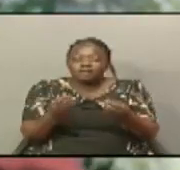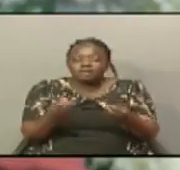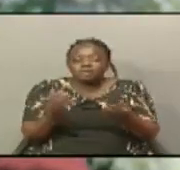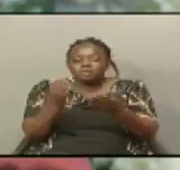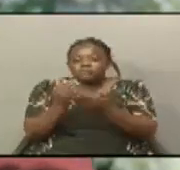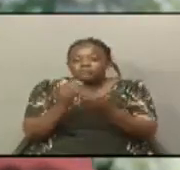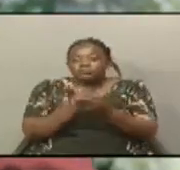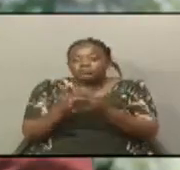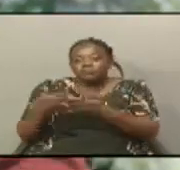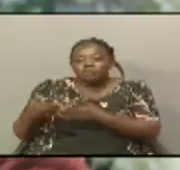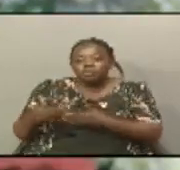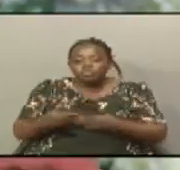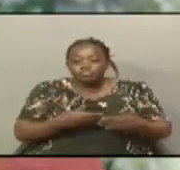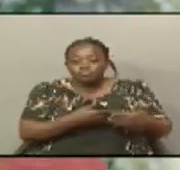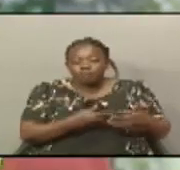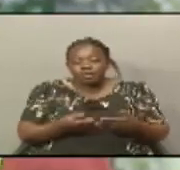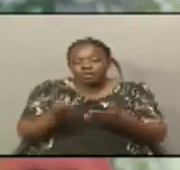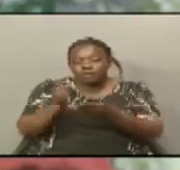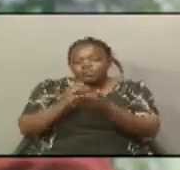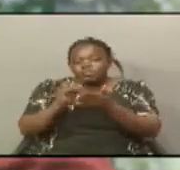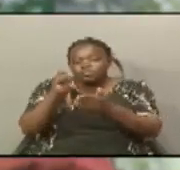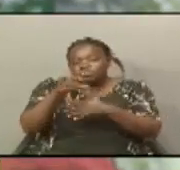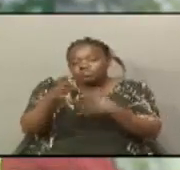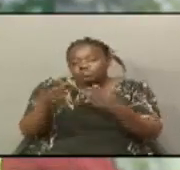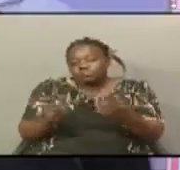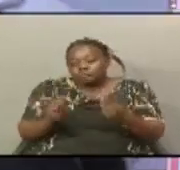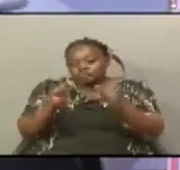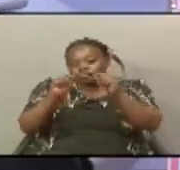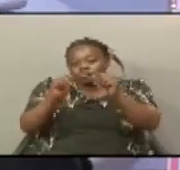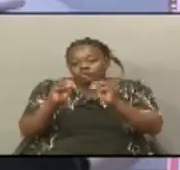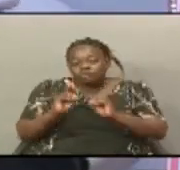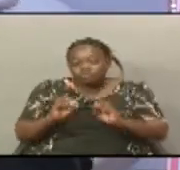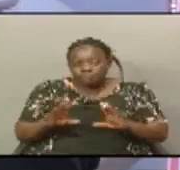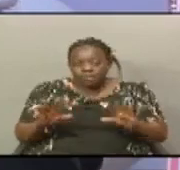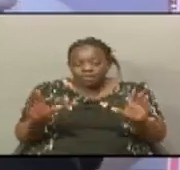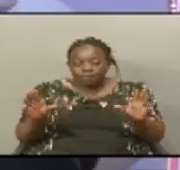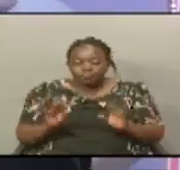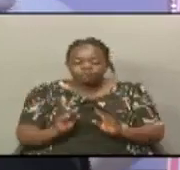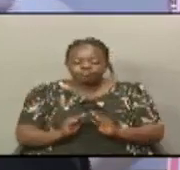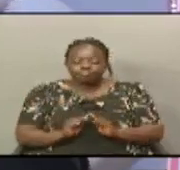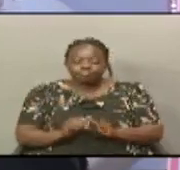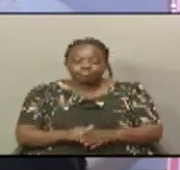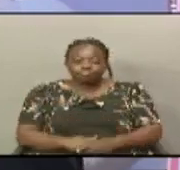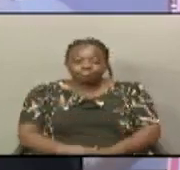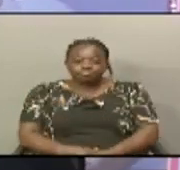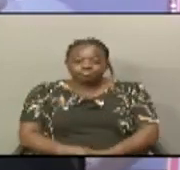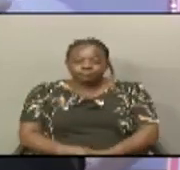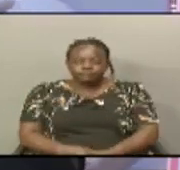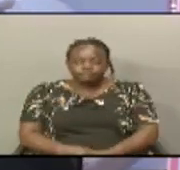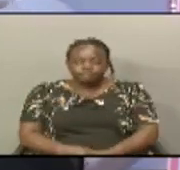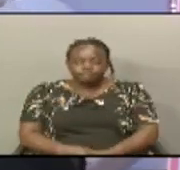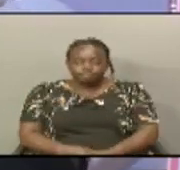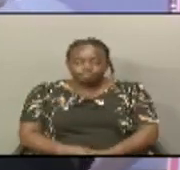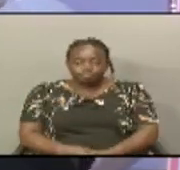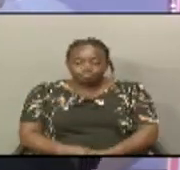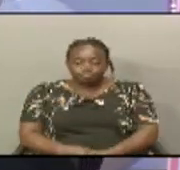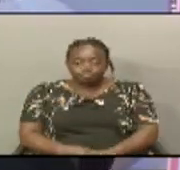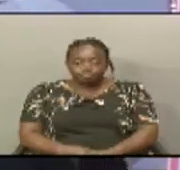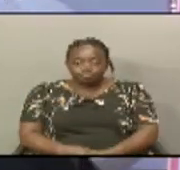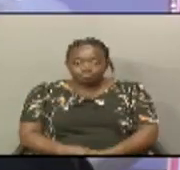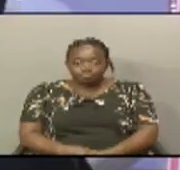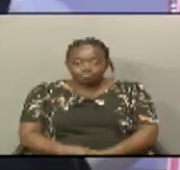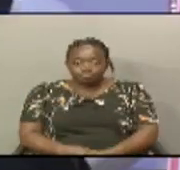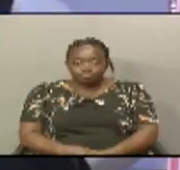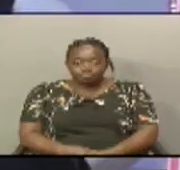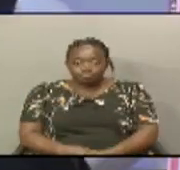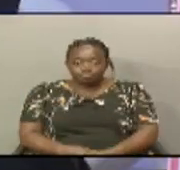aba baby owandisa buwandisi ne water jana ye Mutebi Sulaiman ne David Tamani bakusakide gulino Rawakere